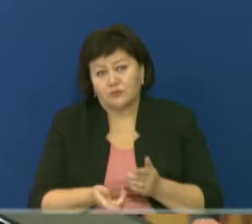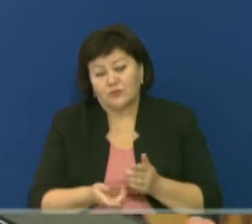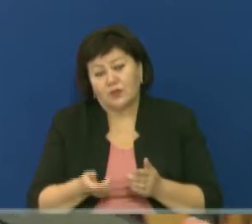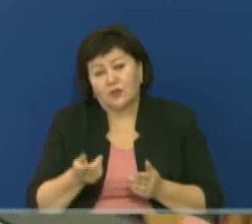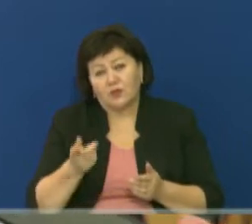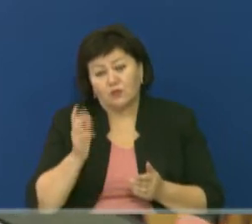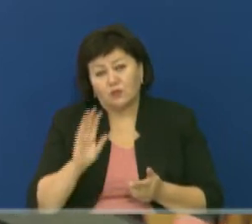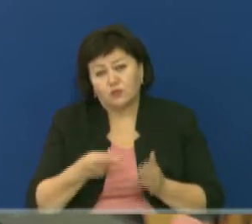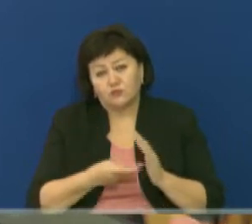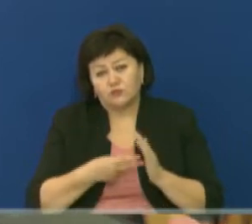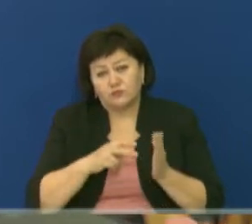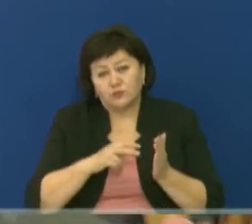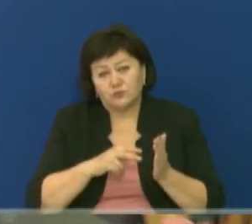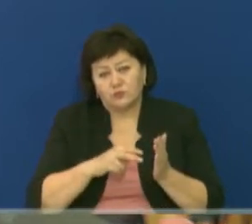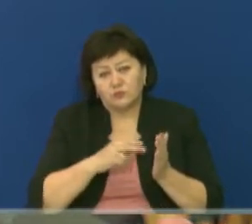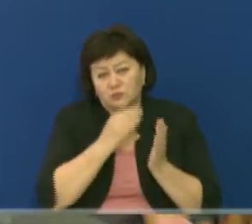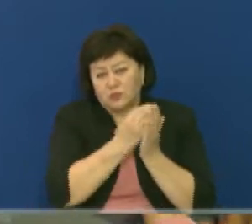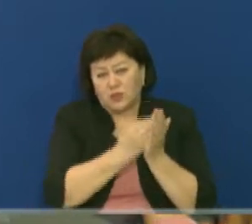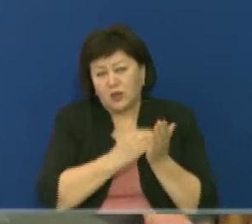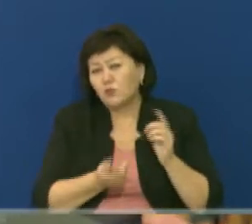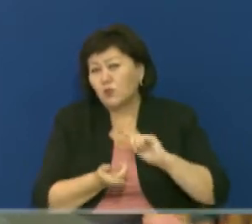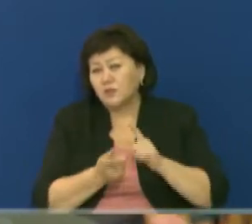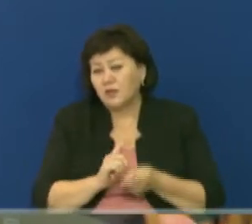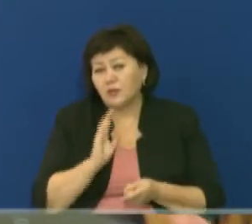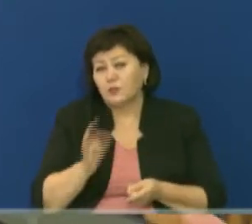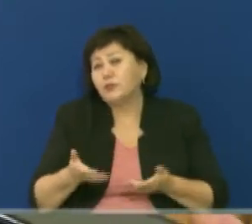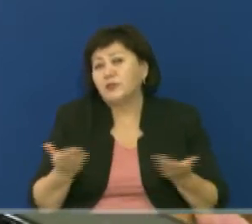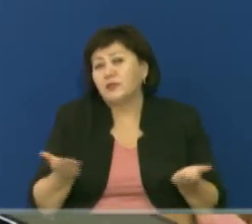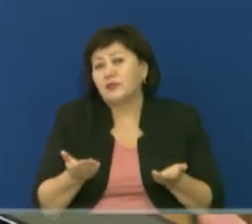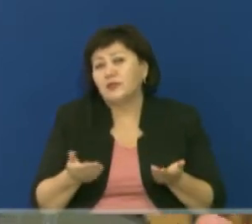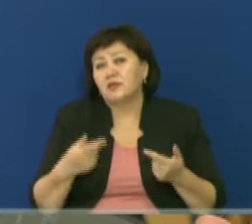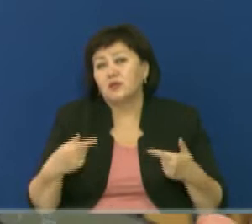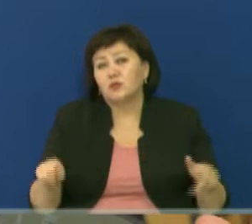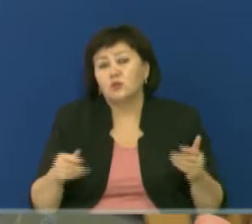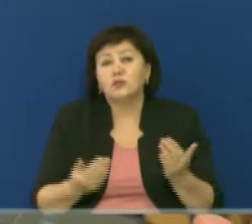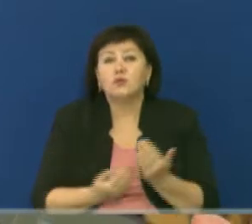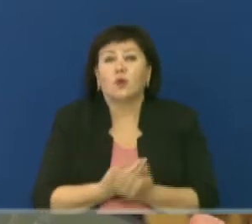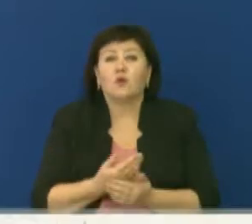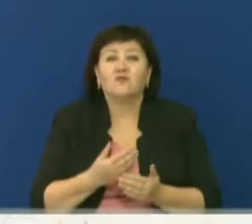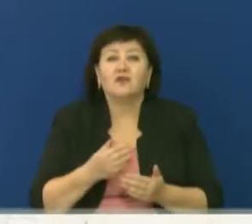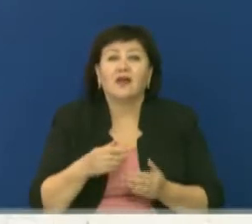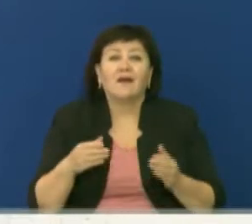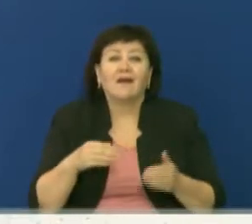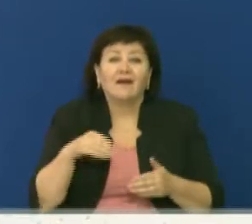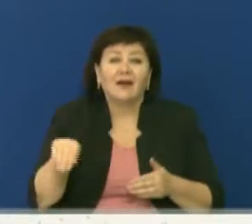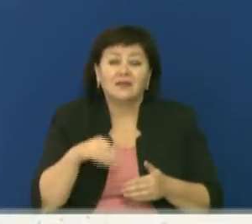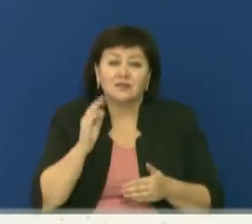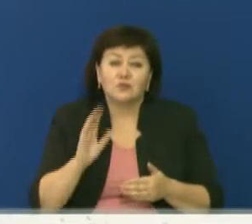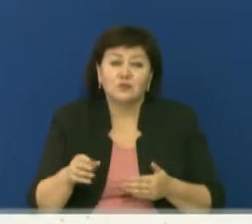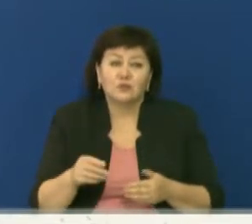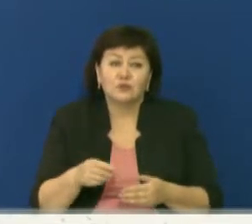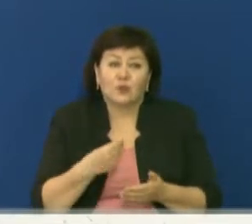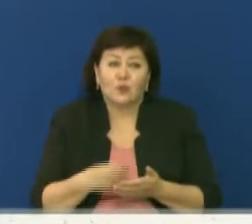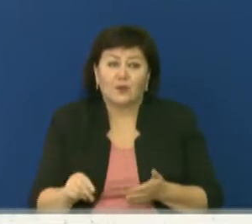будут перепрограммировать тогда уже на новую компанию, ну или, возможно, будут выпущены новые карты для новой компании, которая будет. Напомним, 18